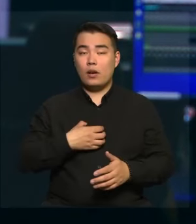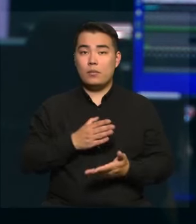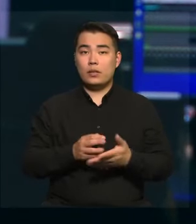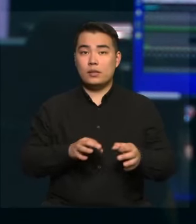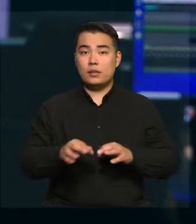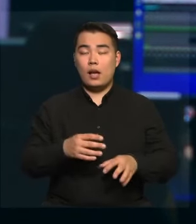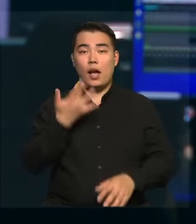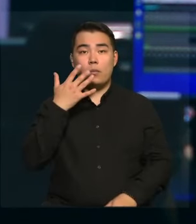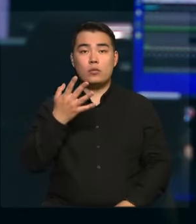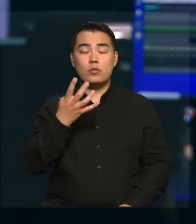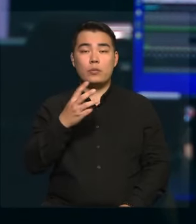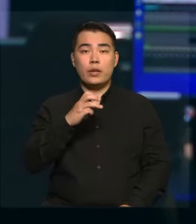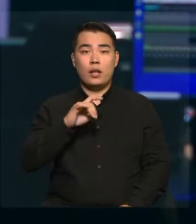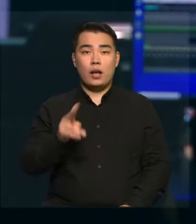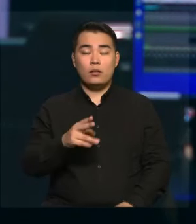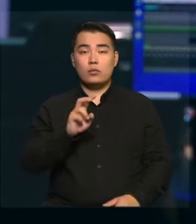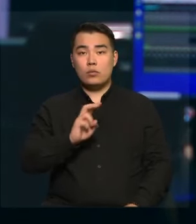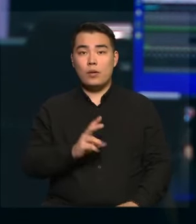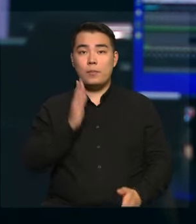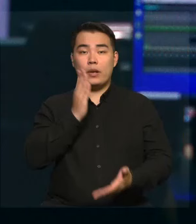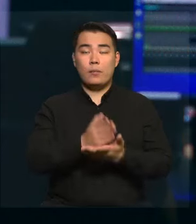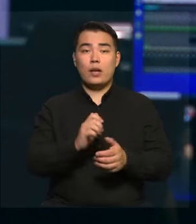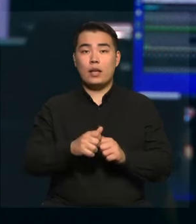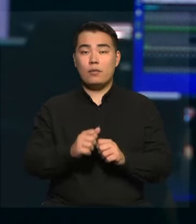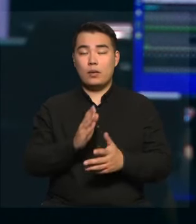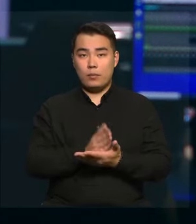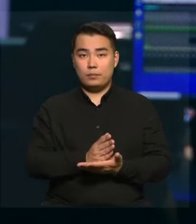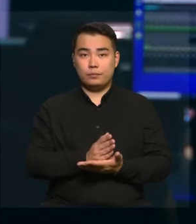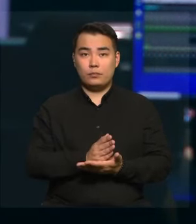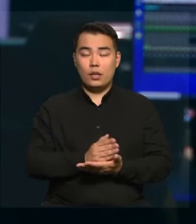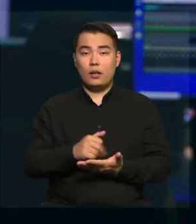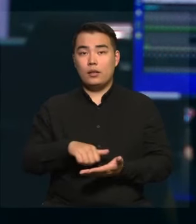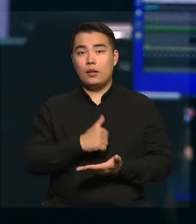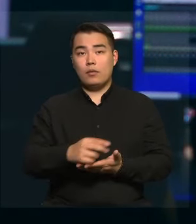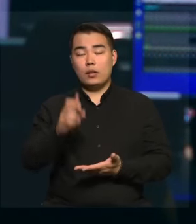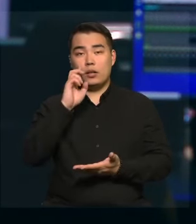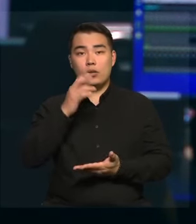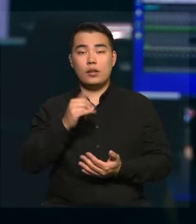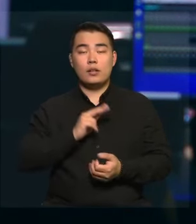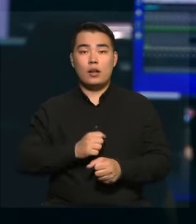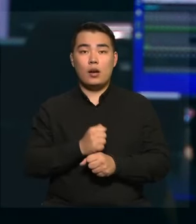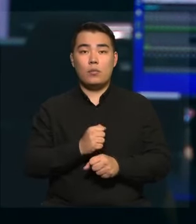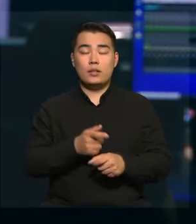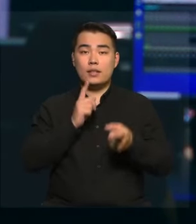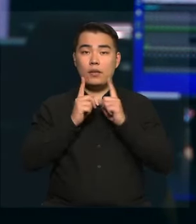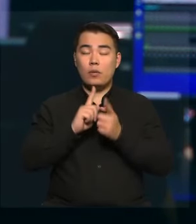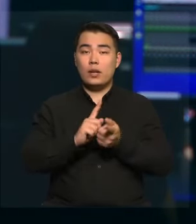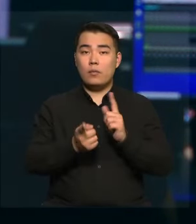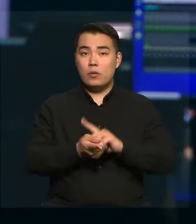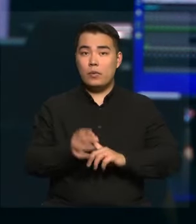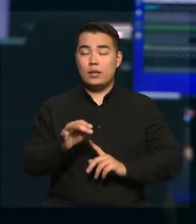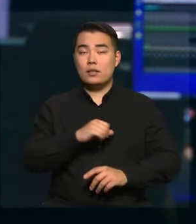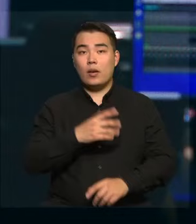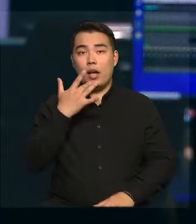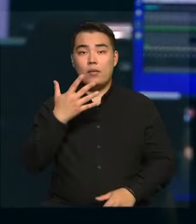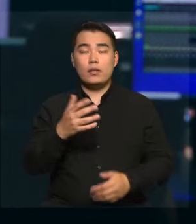Қазірге дейін шетелден 400 миллиард доллар тікелей инвестиция тартылды. Мемлекет басшысы жүргізіліп жатқан реформалар шетелдік